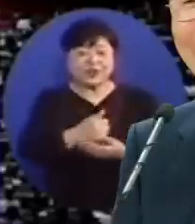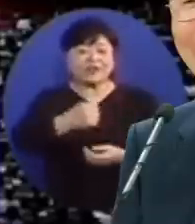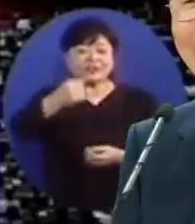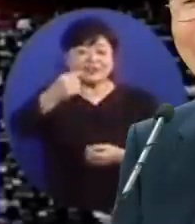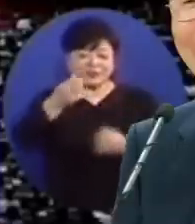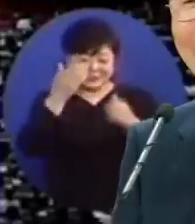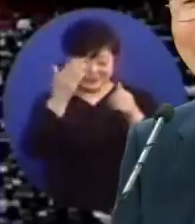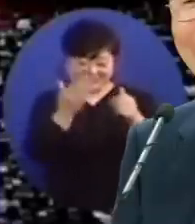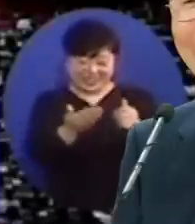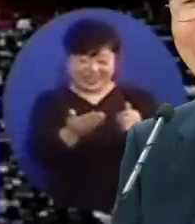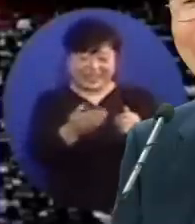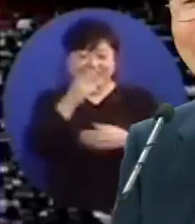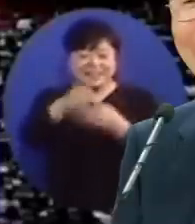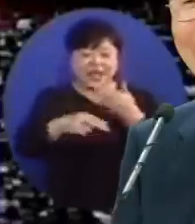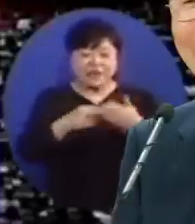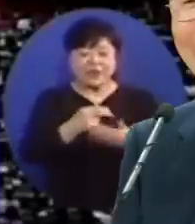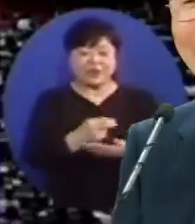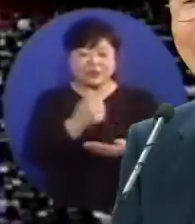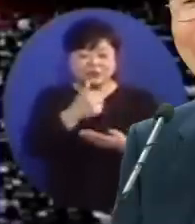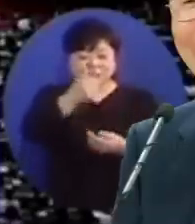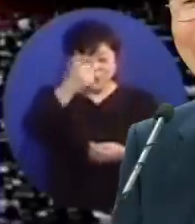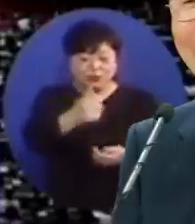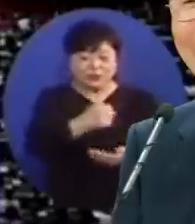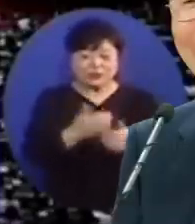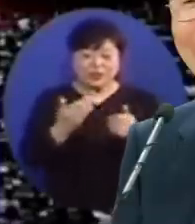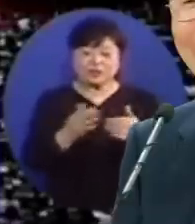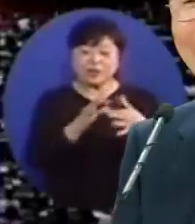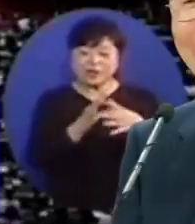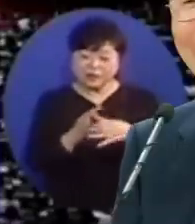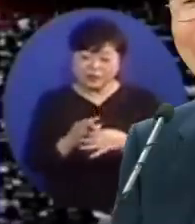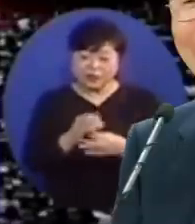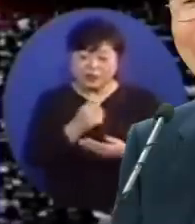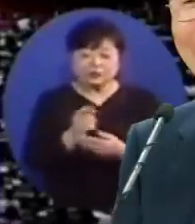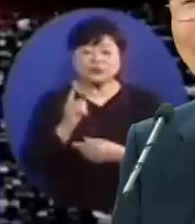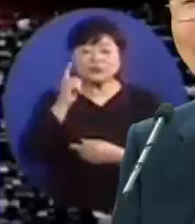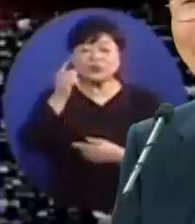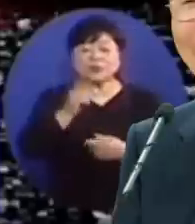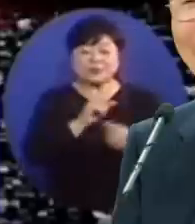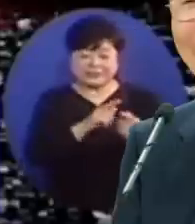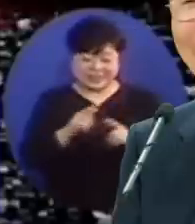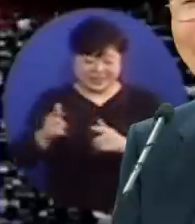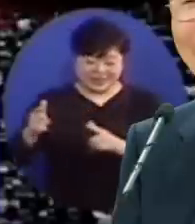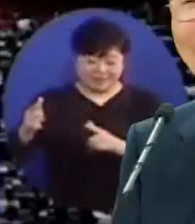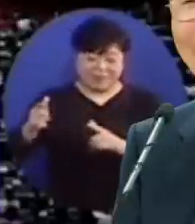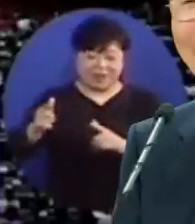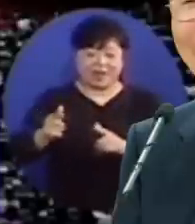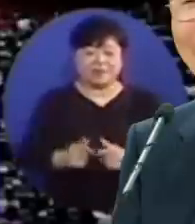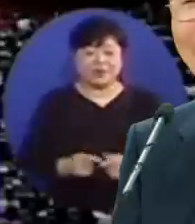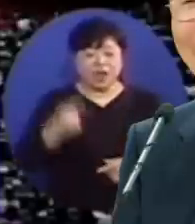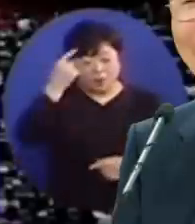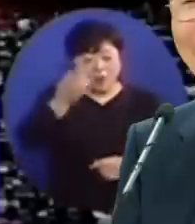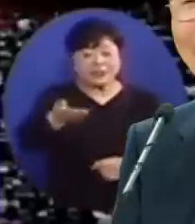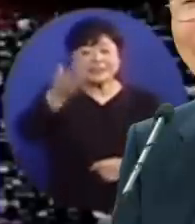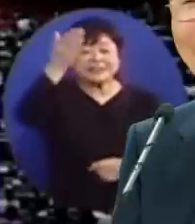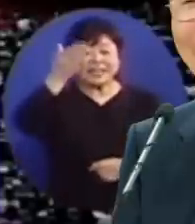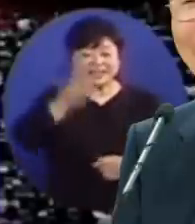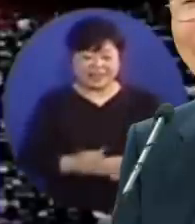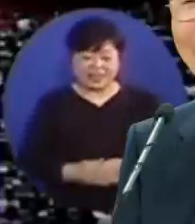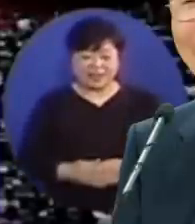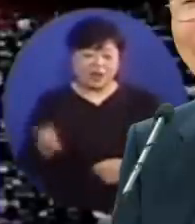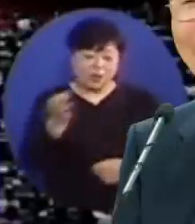주의 것이로소이다. 야훼여 주권도 주께 속하여 싸우니 주는 높으사 만물의